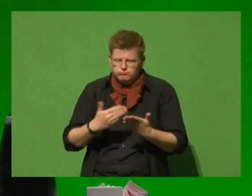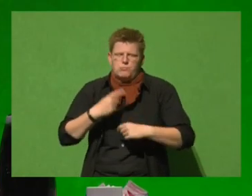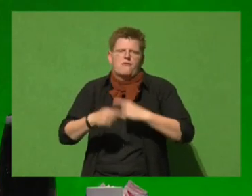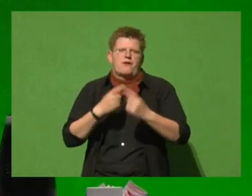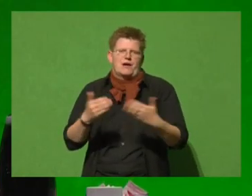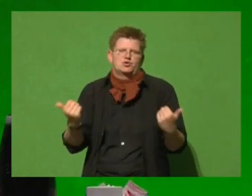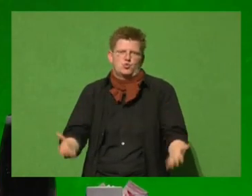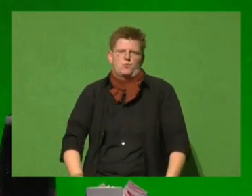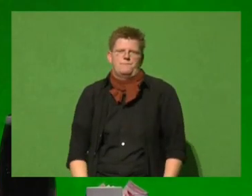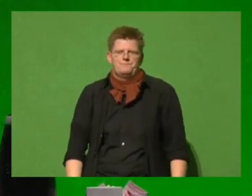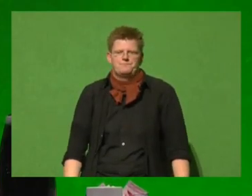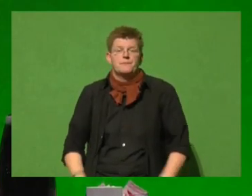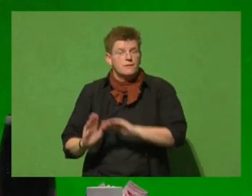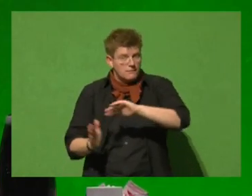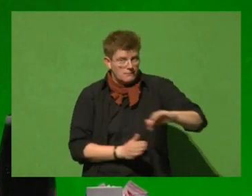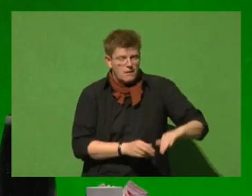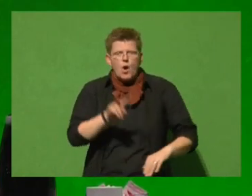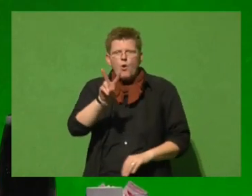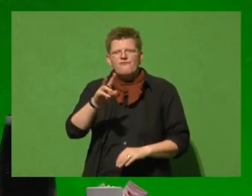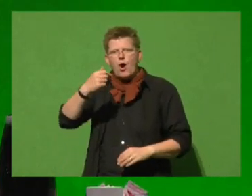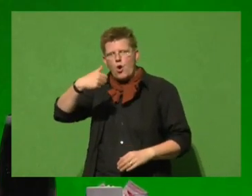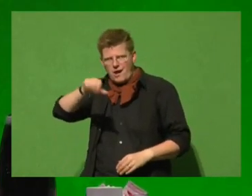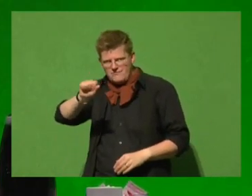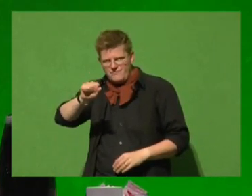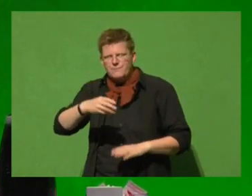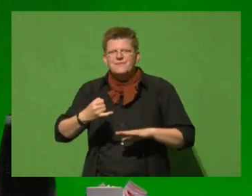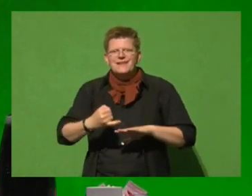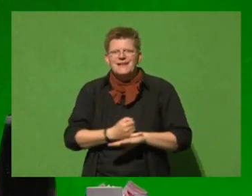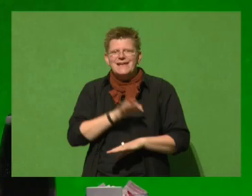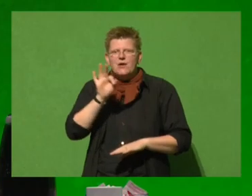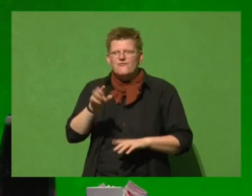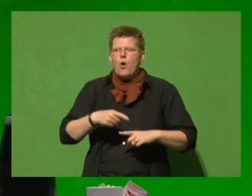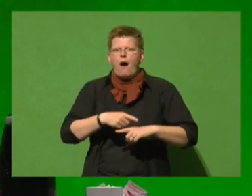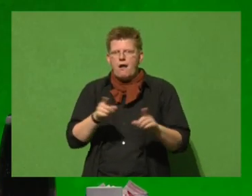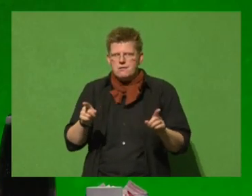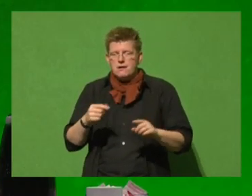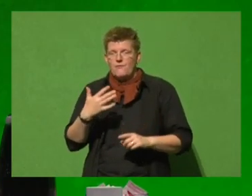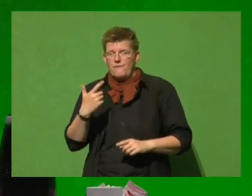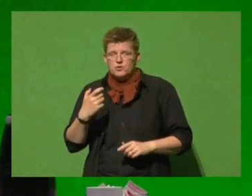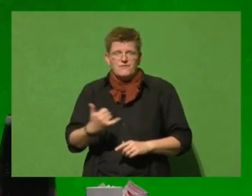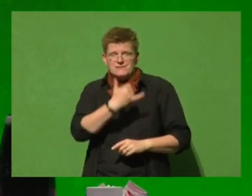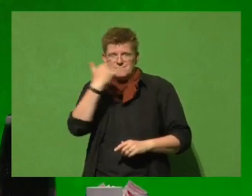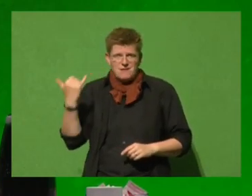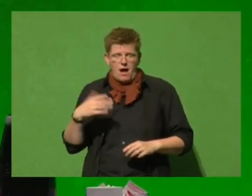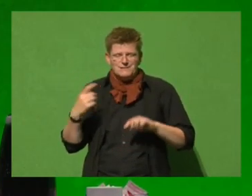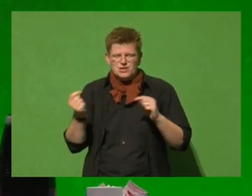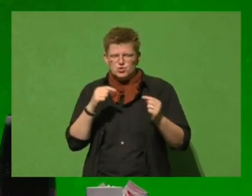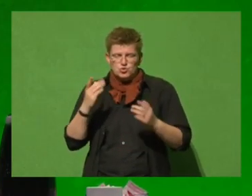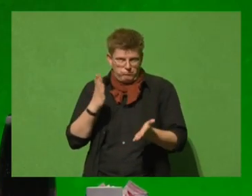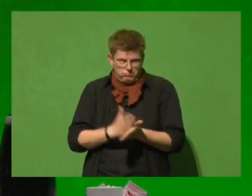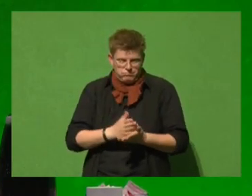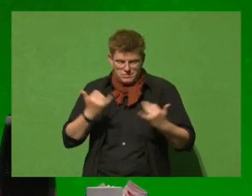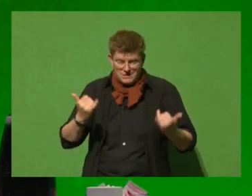wir kommen schon weiter zu V11. Ehe für alle, 25 Jahre Debatte sind genug. Es ist Zeit für eine Entscheidung.